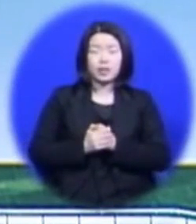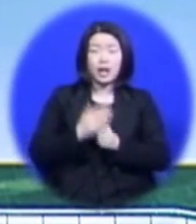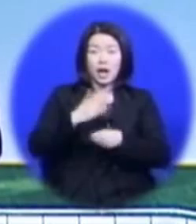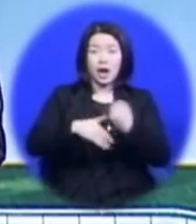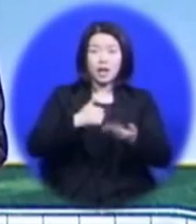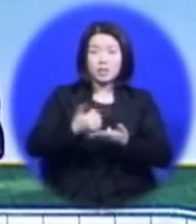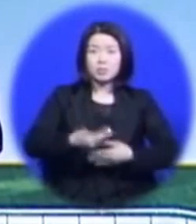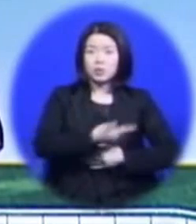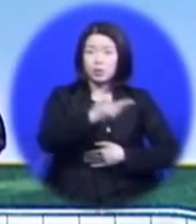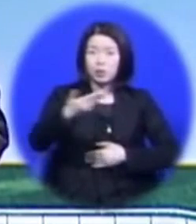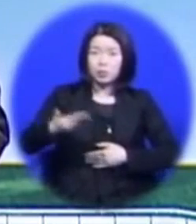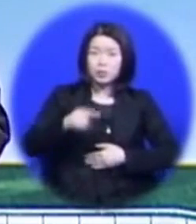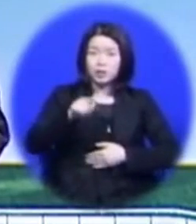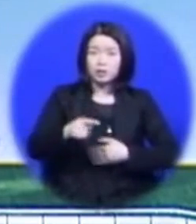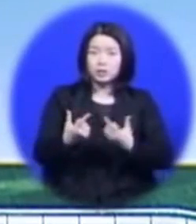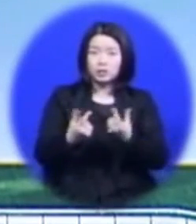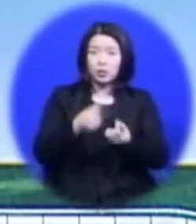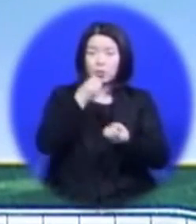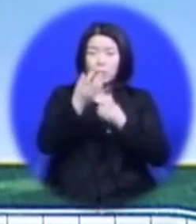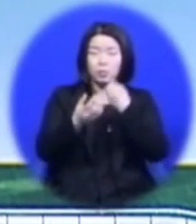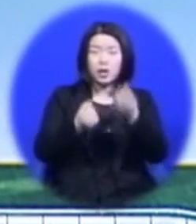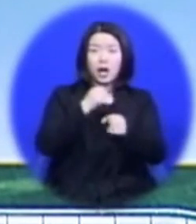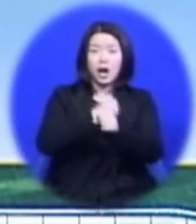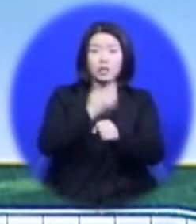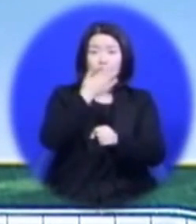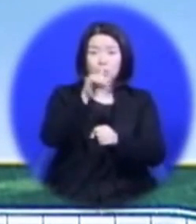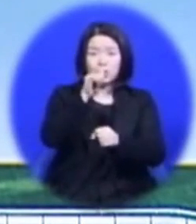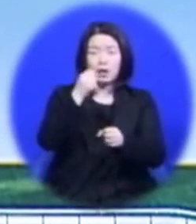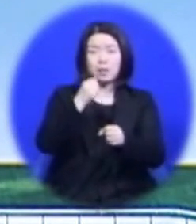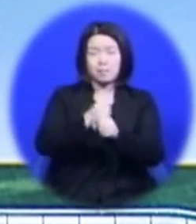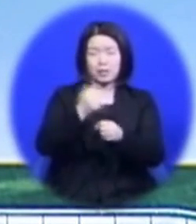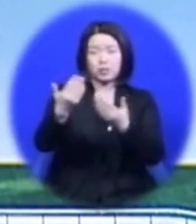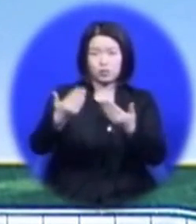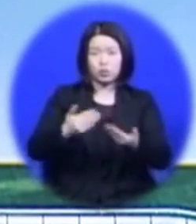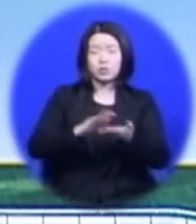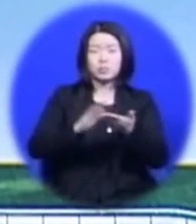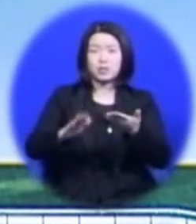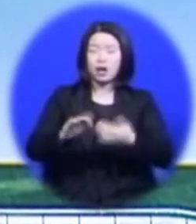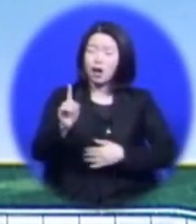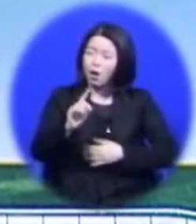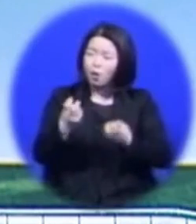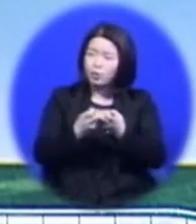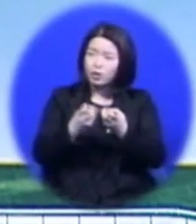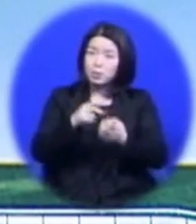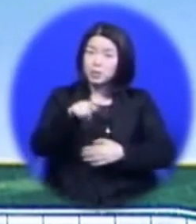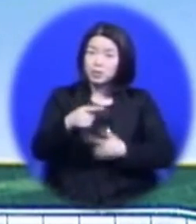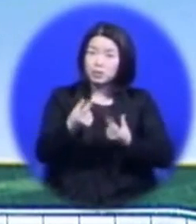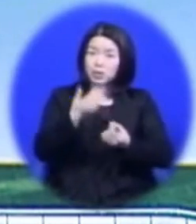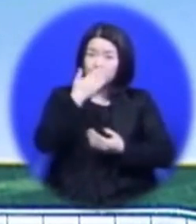하나님은 여러분은 그런 고백을 하게 만들어 주십니다. 어떻게 하면 그렇게 되지요?